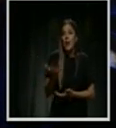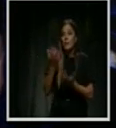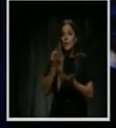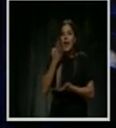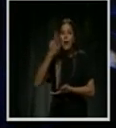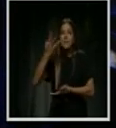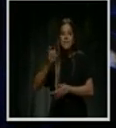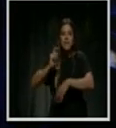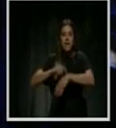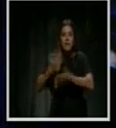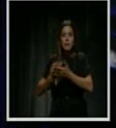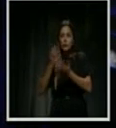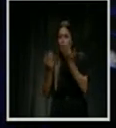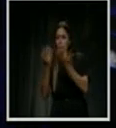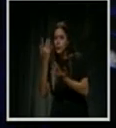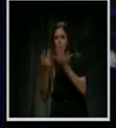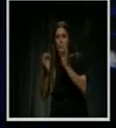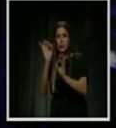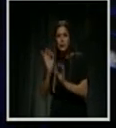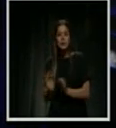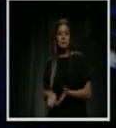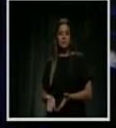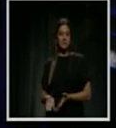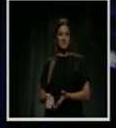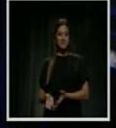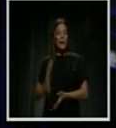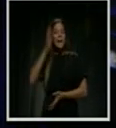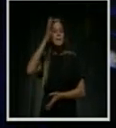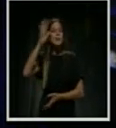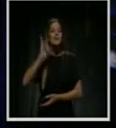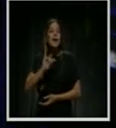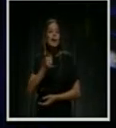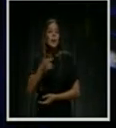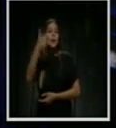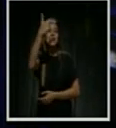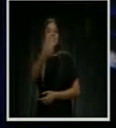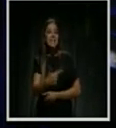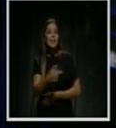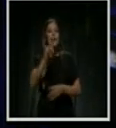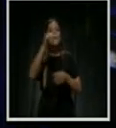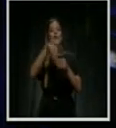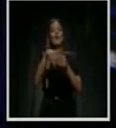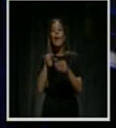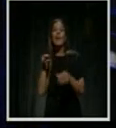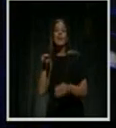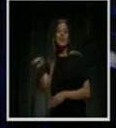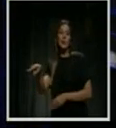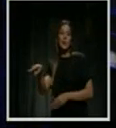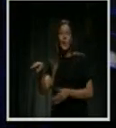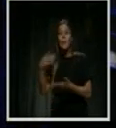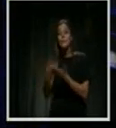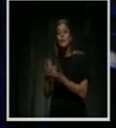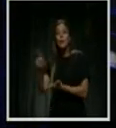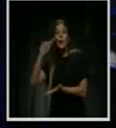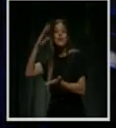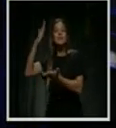snin ma jlestix il-kontijiet. Aħseb u wara kieku nhar is-sibt kellu jingħata vot ta' fiduċja biex jieħu